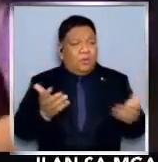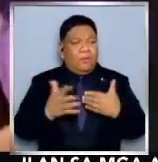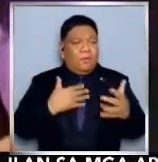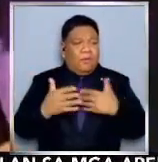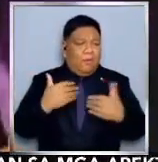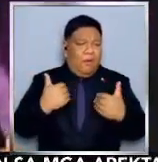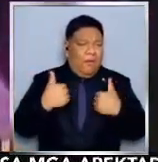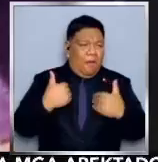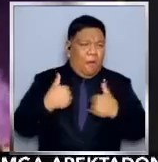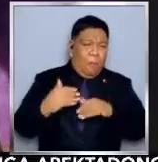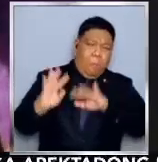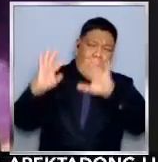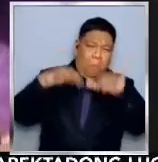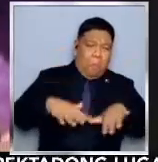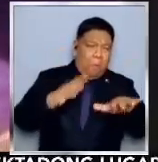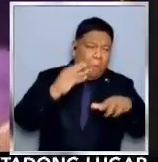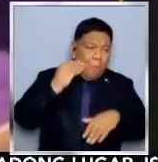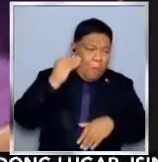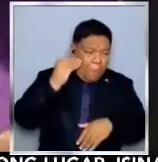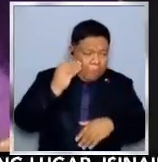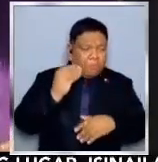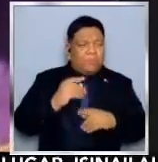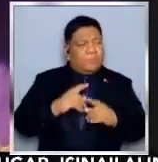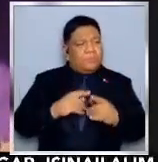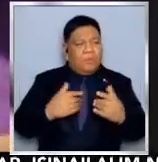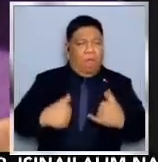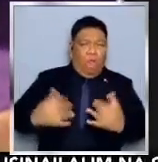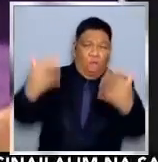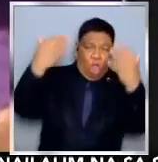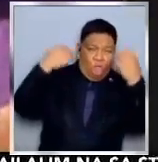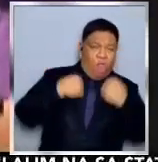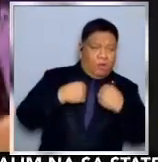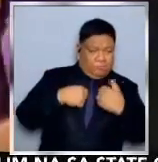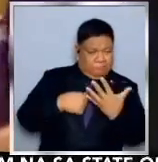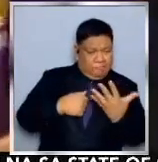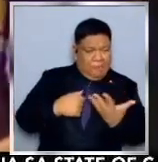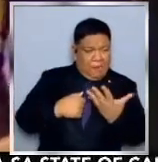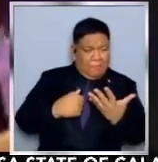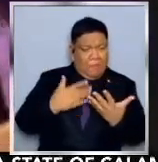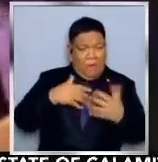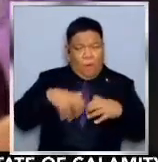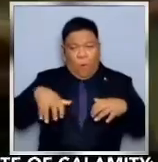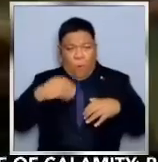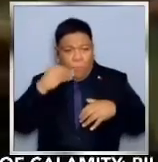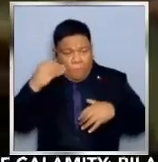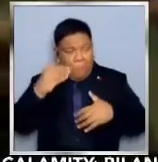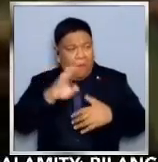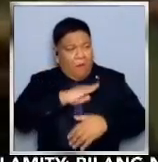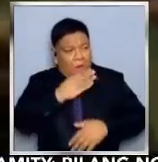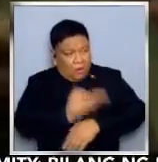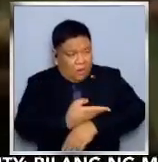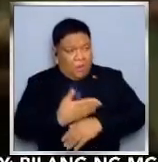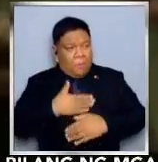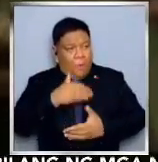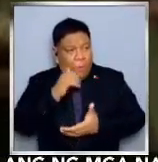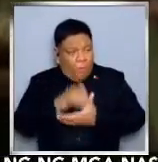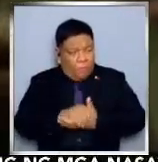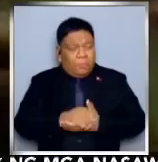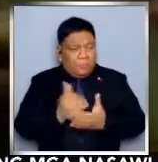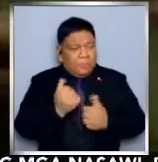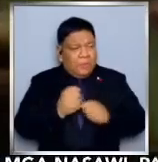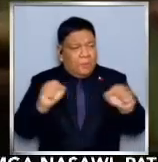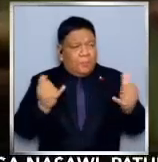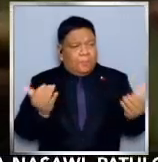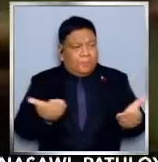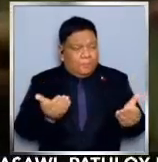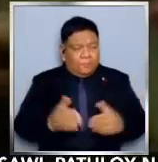bahay, natabunan kami, lima kami, hasta yung kapitbahay ko at saka anak ko, sa asawa ko. Kung sino mang nakakilala sa akin sa dyan,